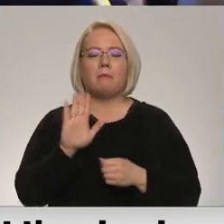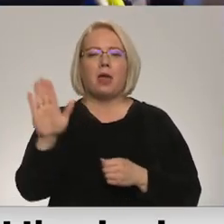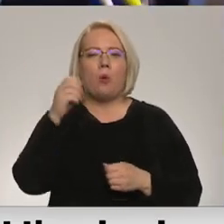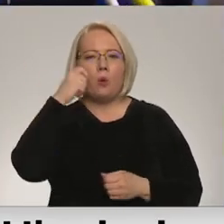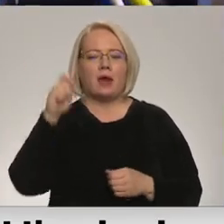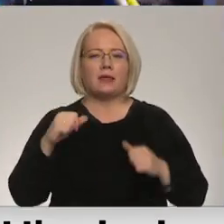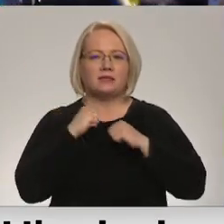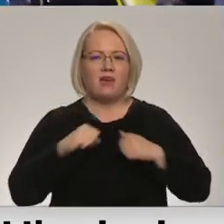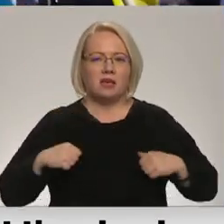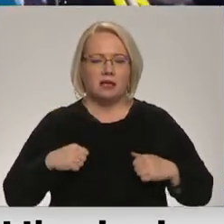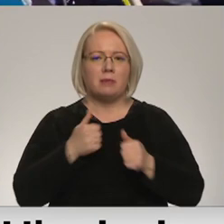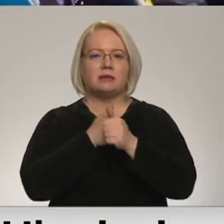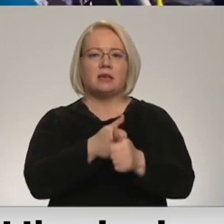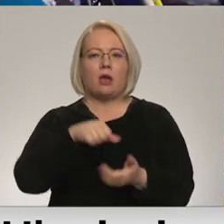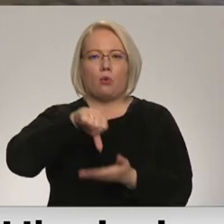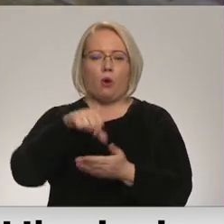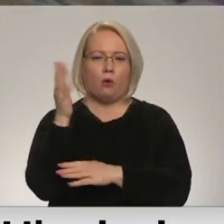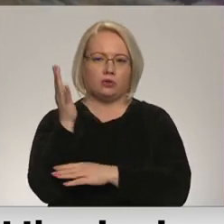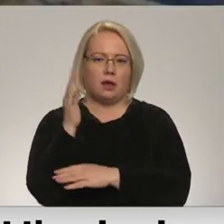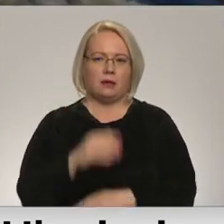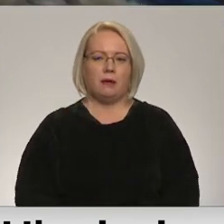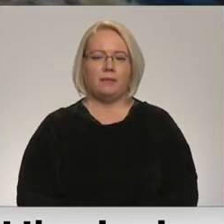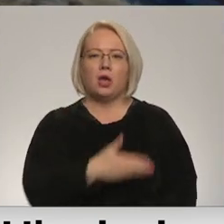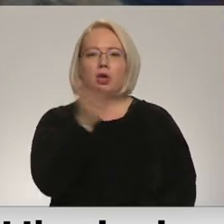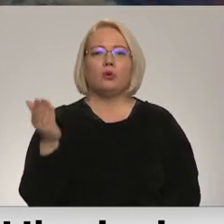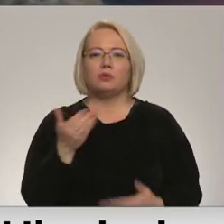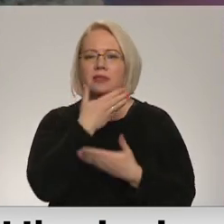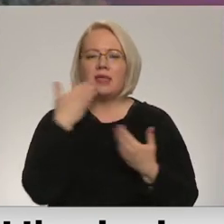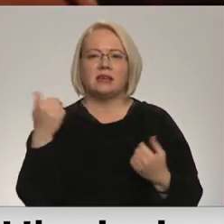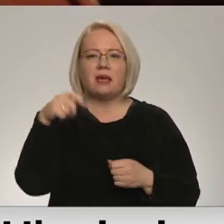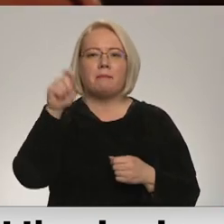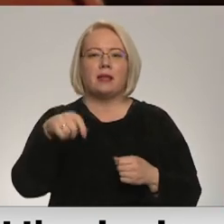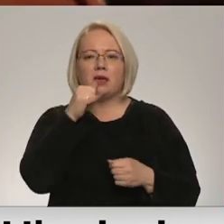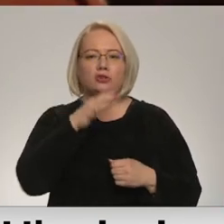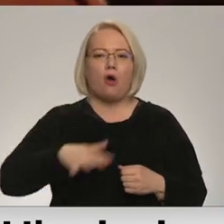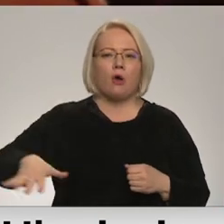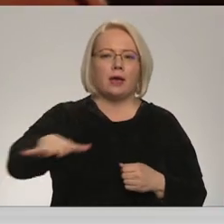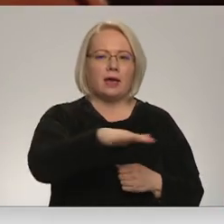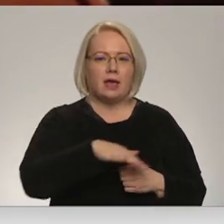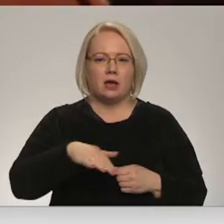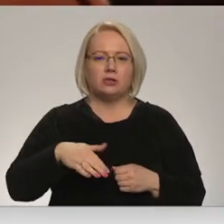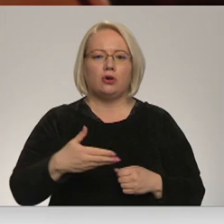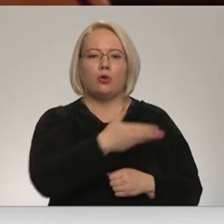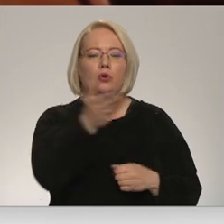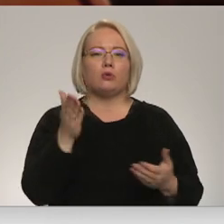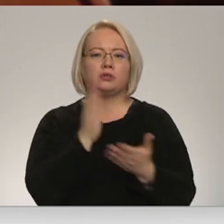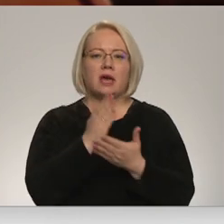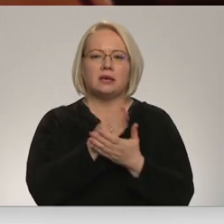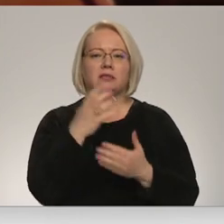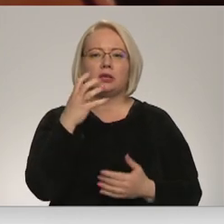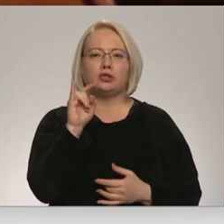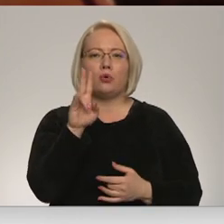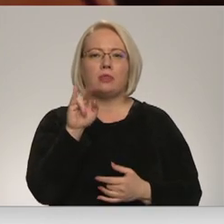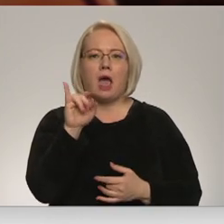seko uzrunas. Jūs neesat piliens okeānā. Jūs esat okeāns, un nu jau jūs esat tsunami,